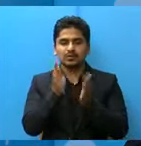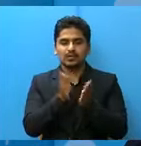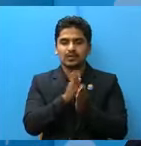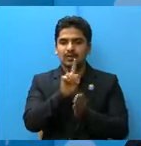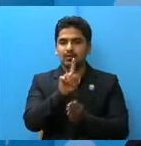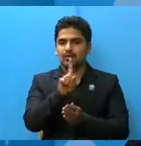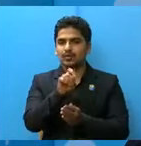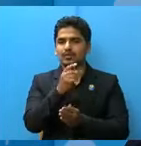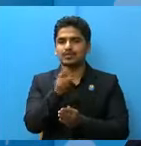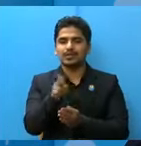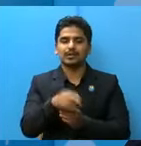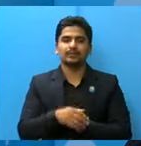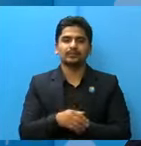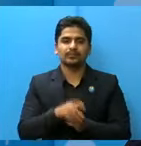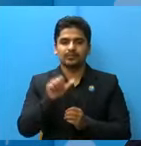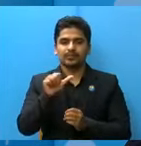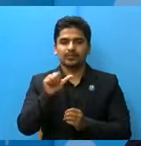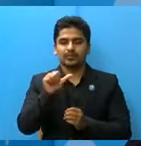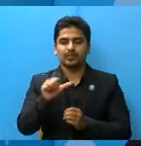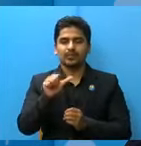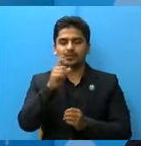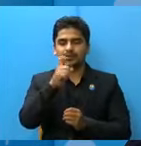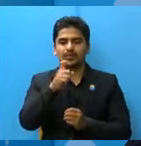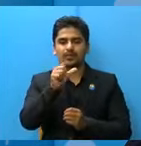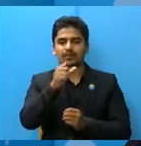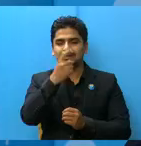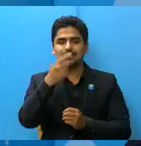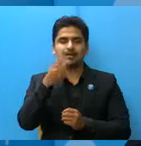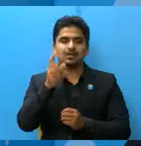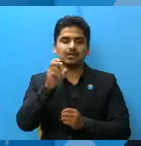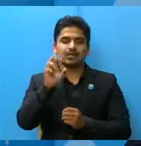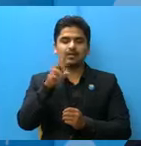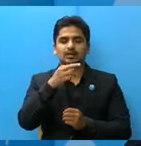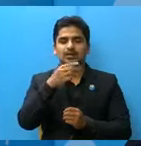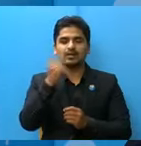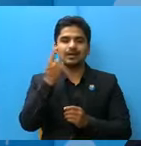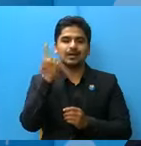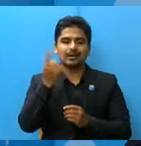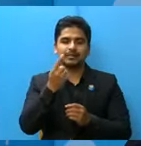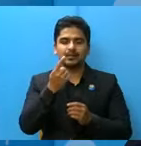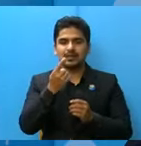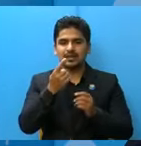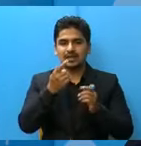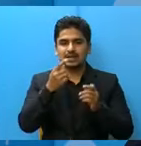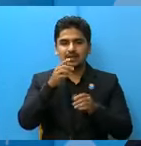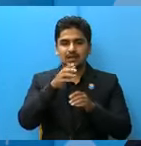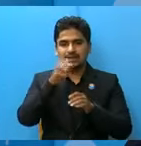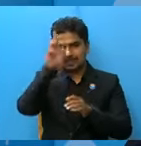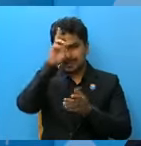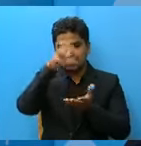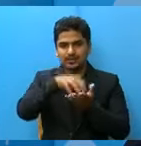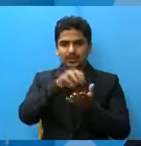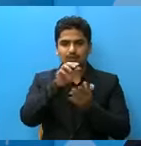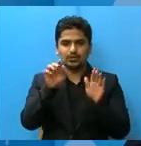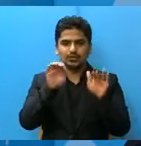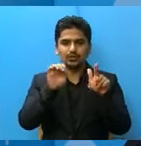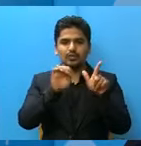जना गजेन नाराइंट सिंग अस्पताल राजविराज पर्योक्षाला मां सब तरीका तीन जना पुरुष